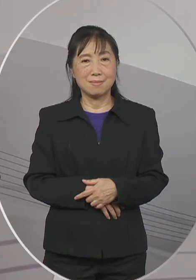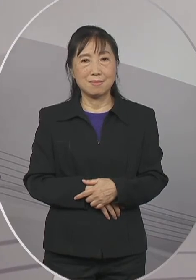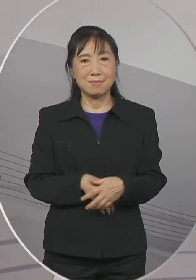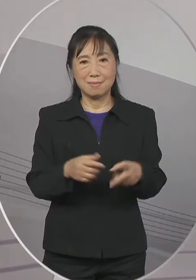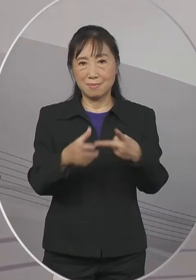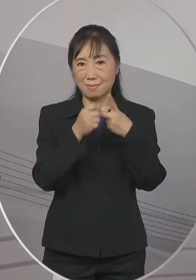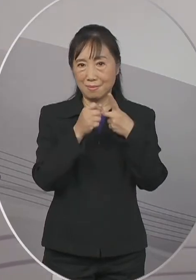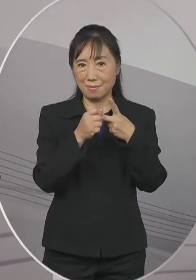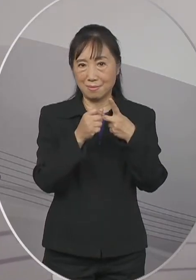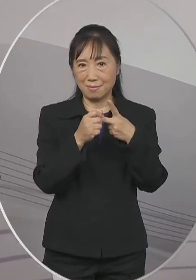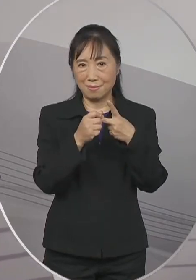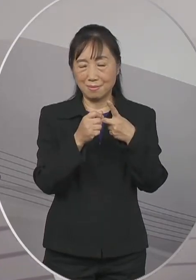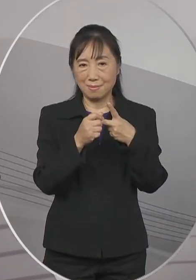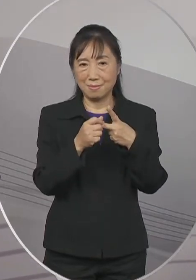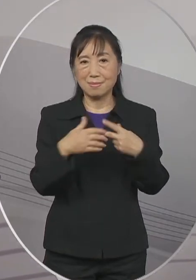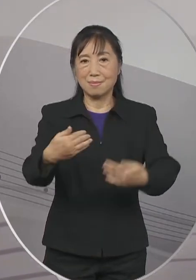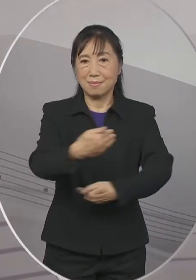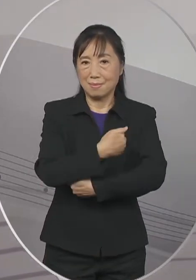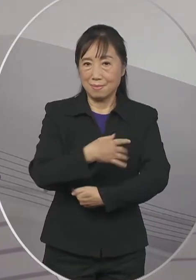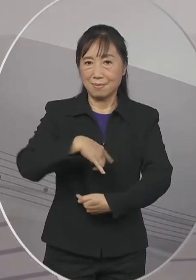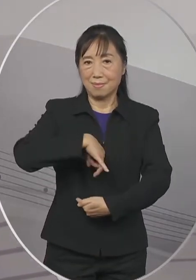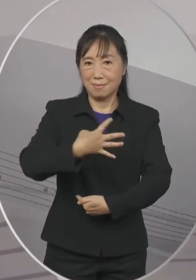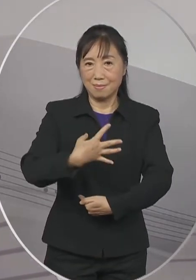再来，拥抱自然，